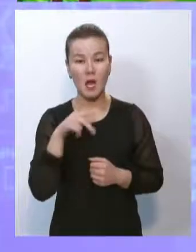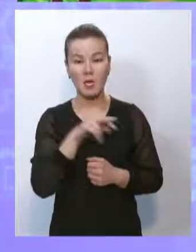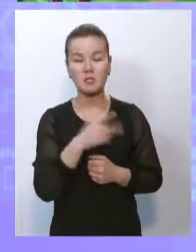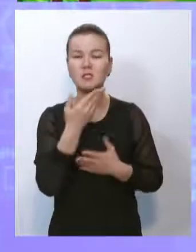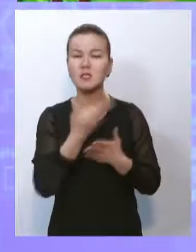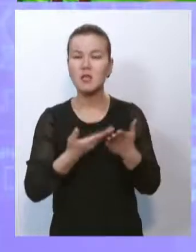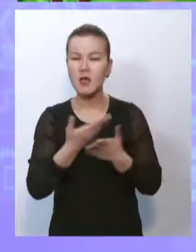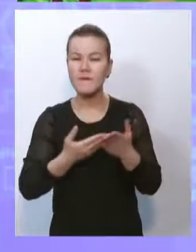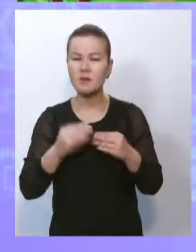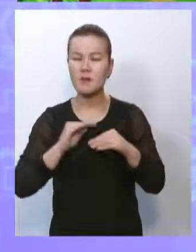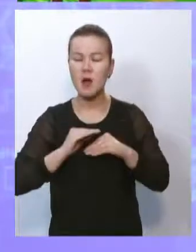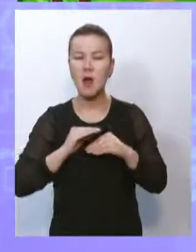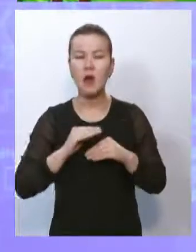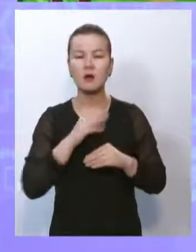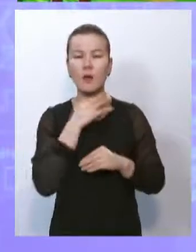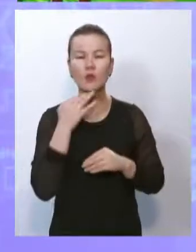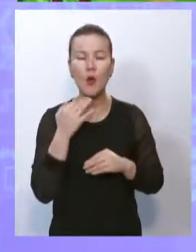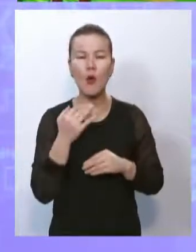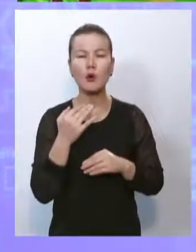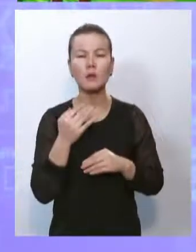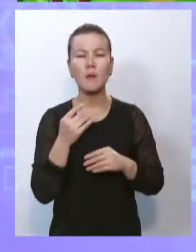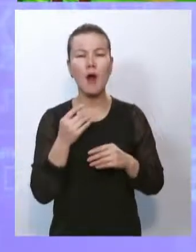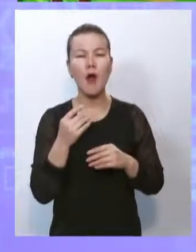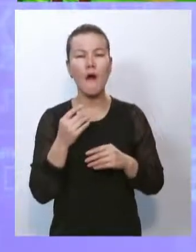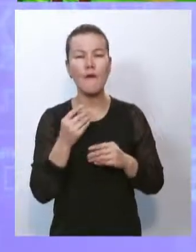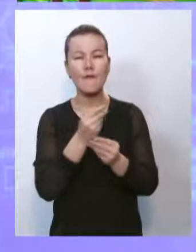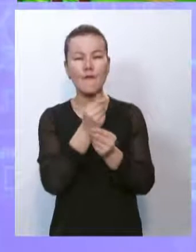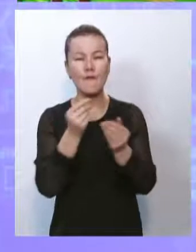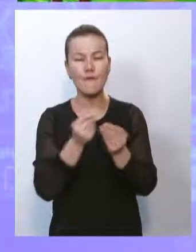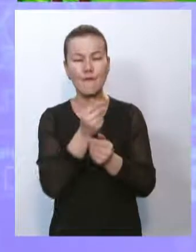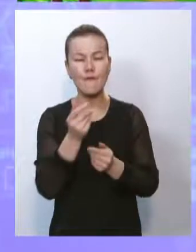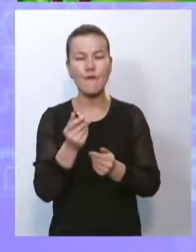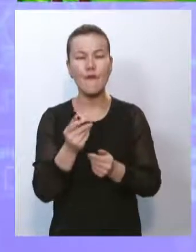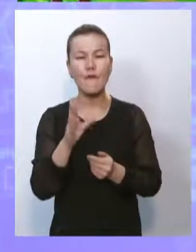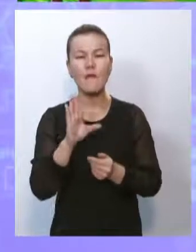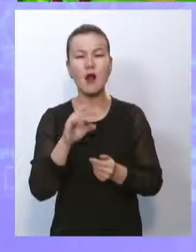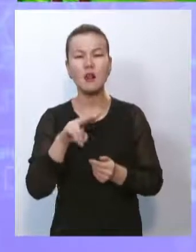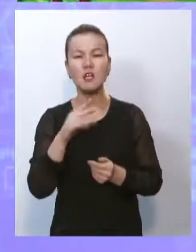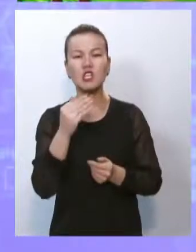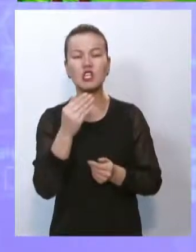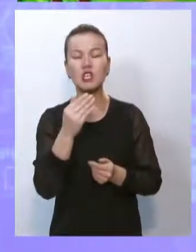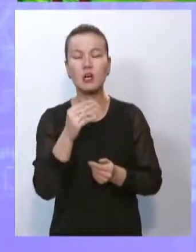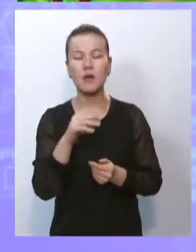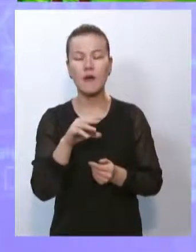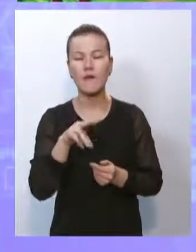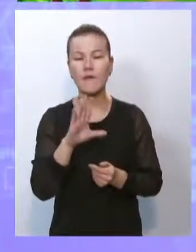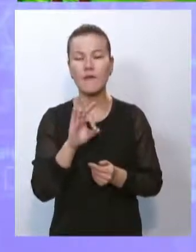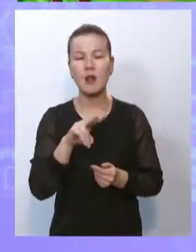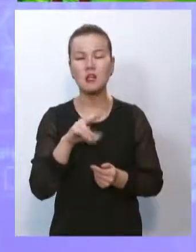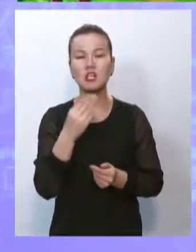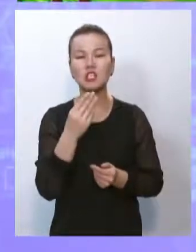советом к многим волшебником и чародеи но никто мне не смог